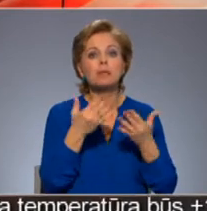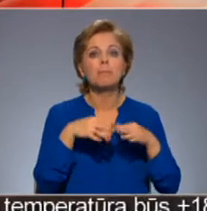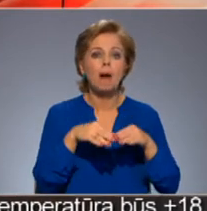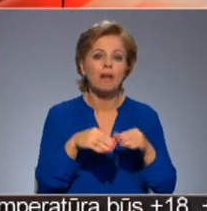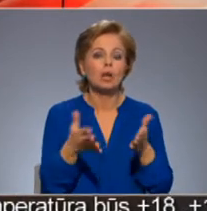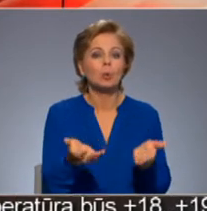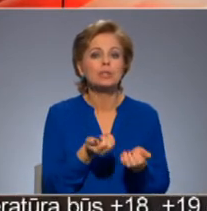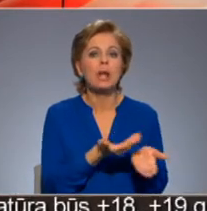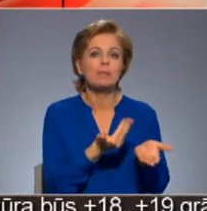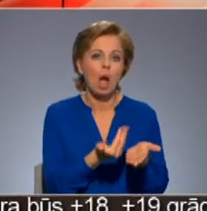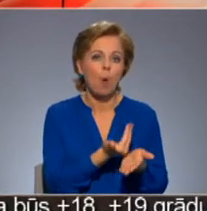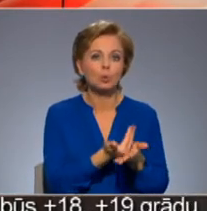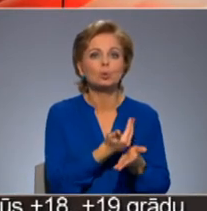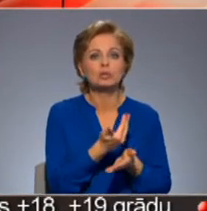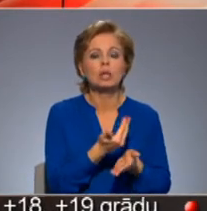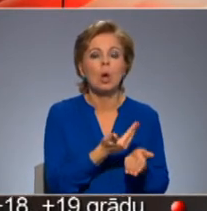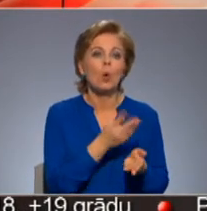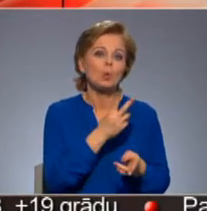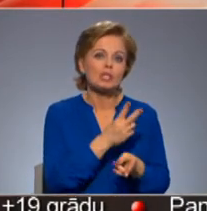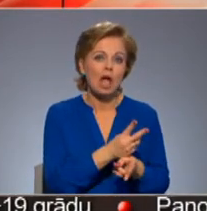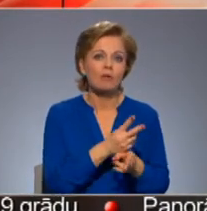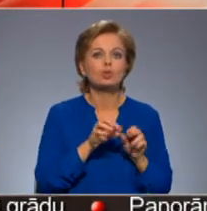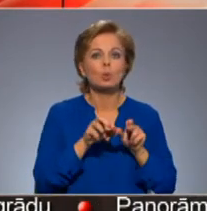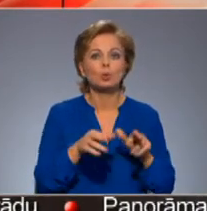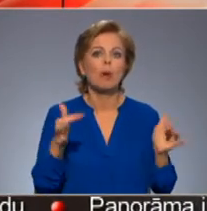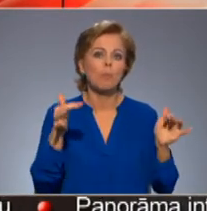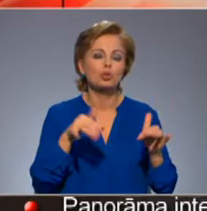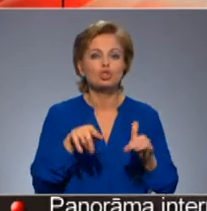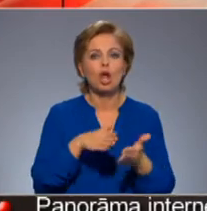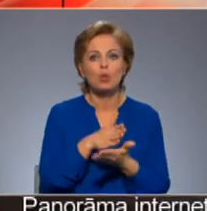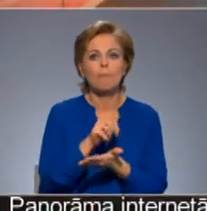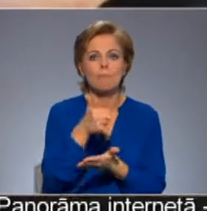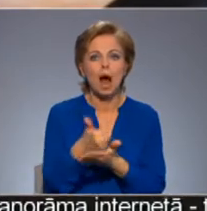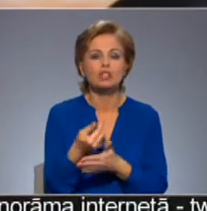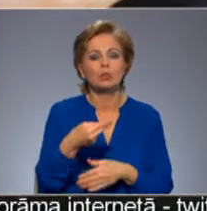pulcējās šīs jomas pārstāvi no 16 Latvijas vietām un turpina Skrundas televīzija.